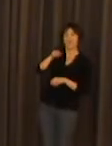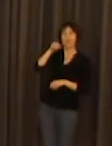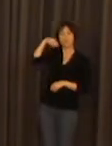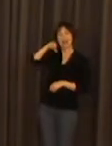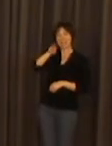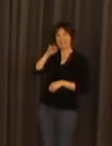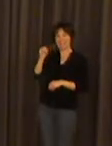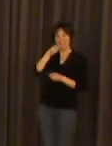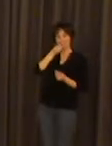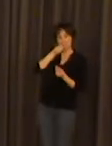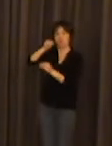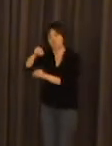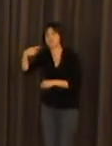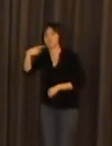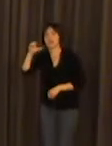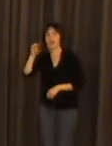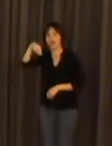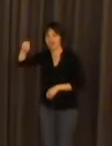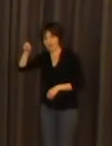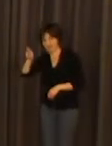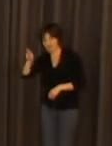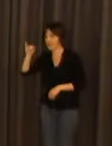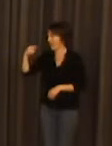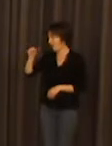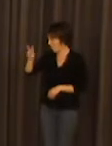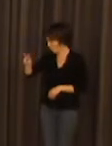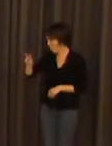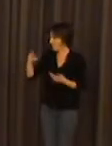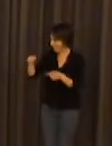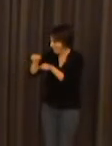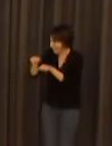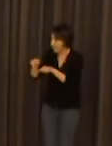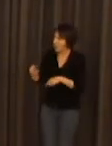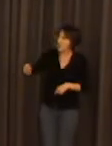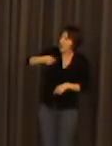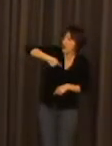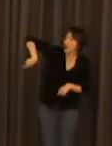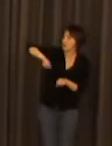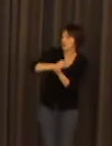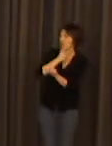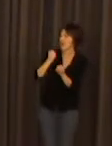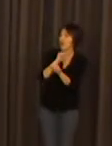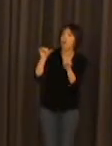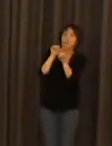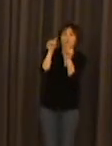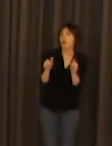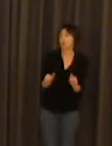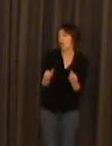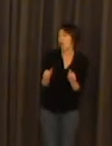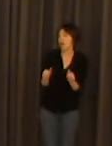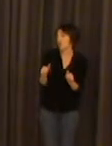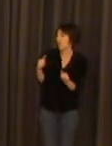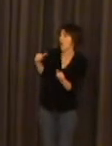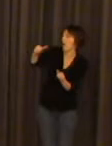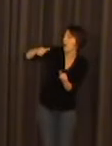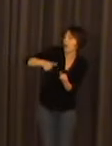Sobre la base de què? Sobre la base, la mateixa base amb què s'ha treballat de manera actualitzada o moderna a l'Institut d'Estudis Catalans.